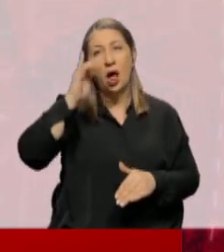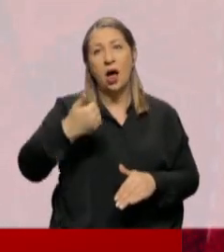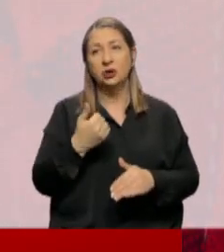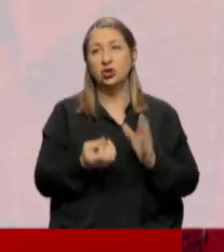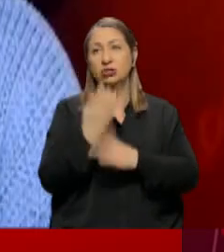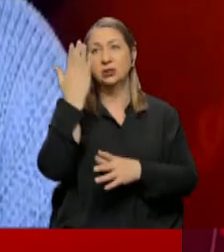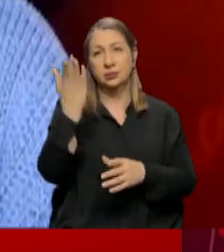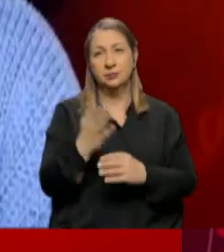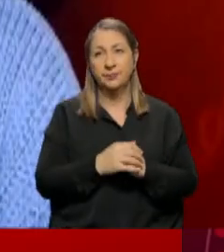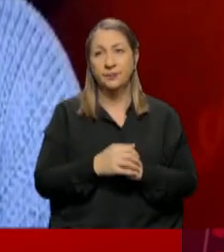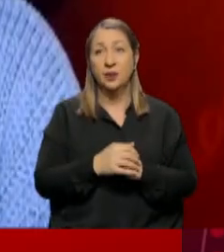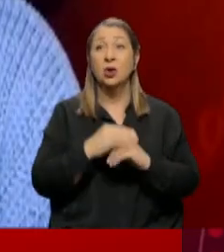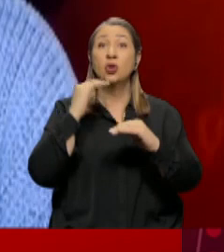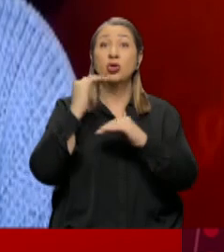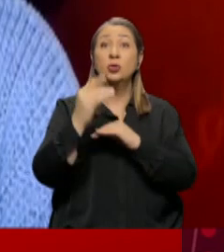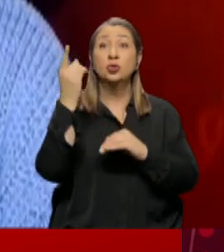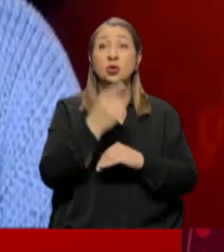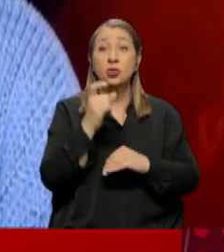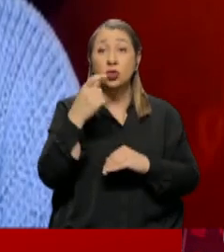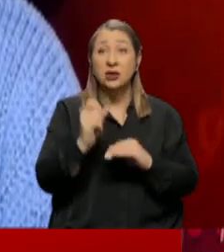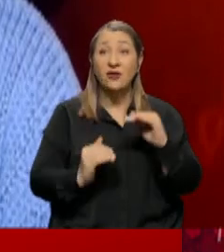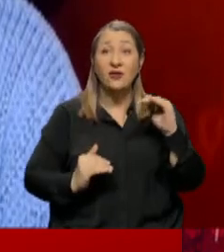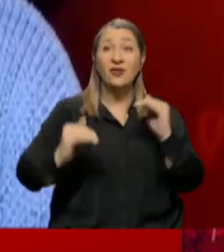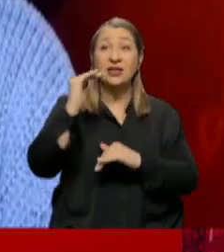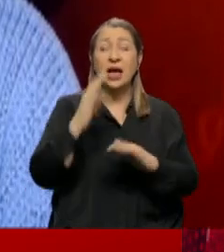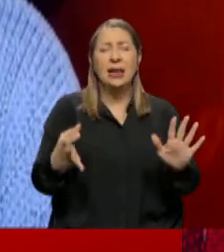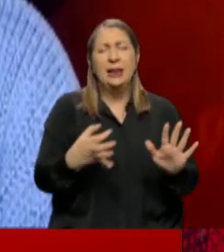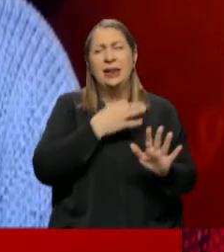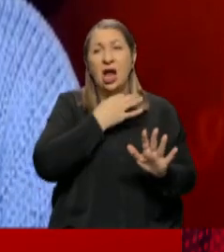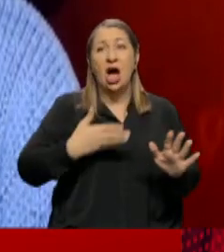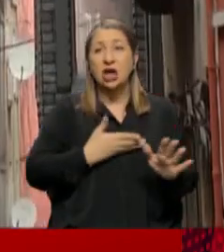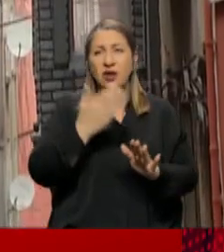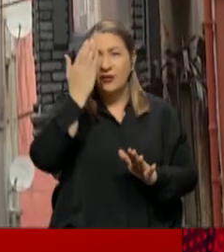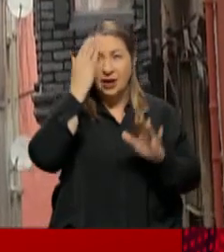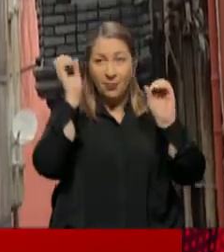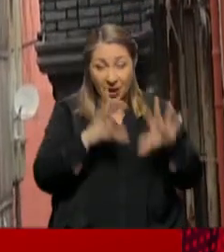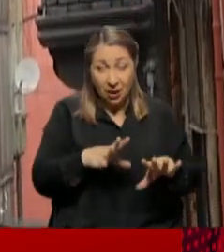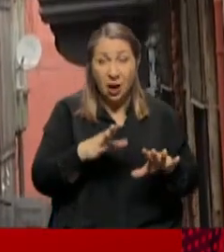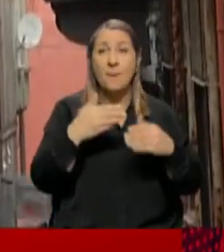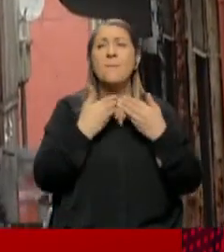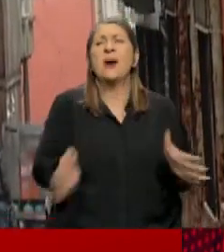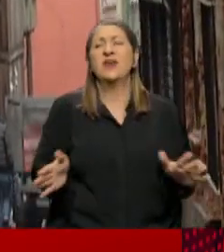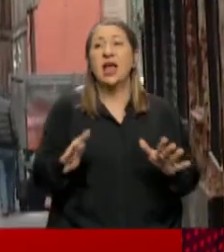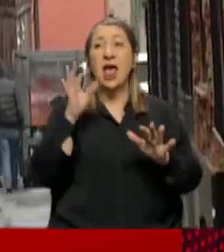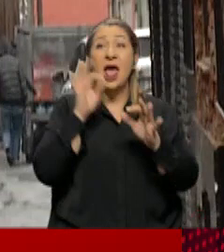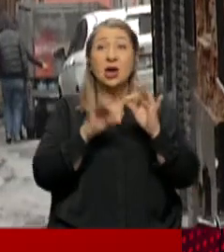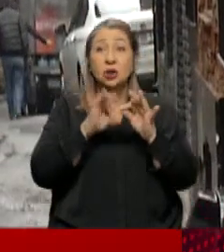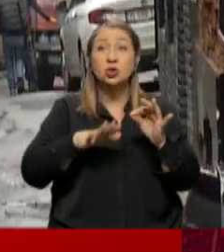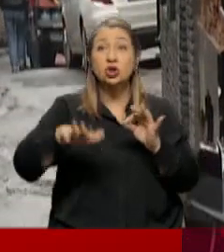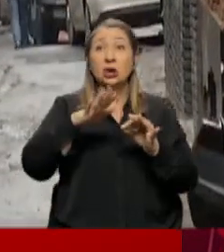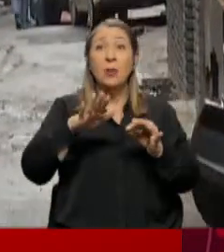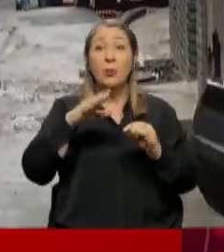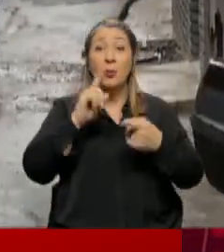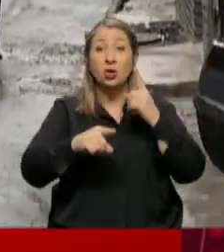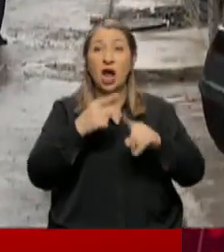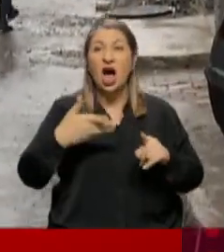ve yoksul olduğu ortaya çıktı o toplama yüzde 90 daha fazla tırnak çağırır açma yoksun bırakan perişan eden ekonomik ve sosyal